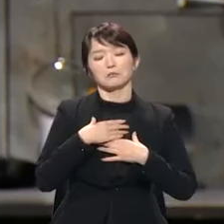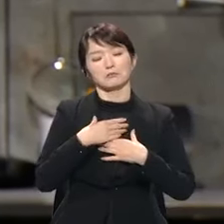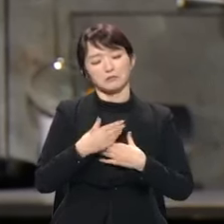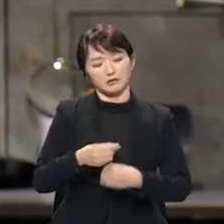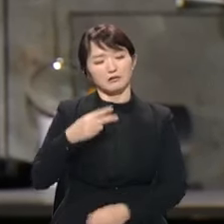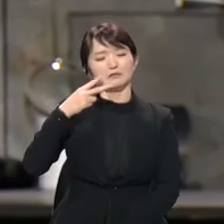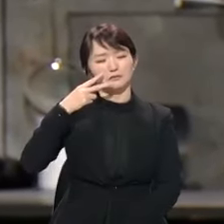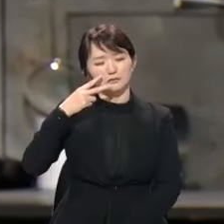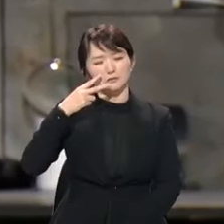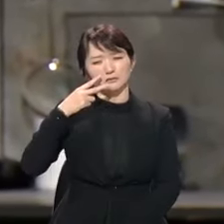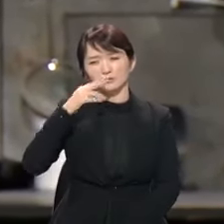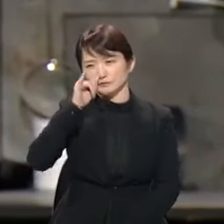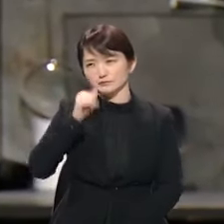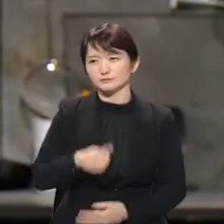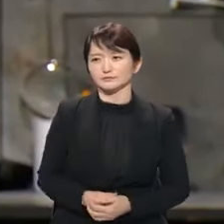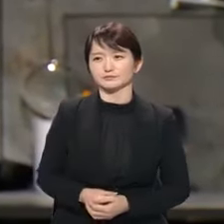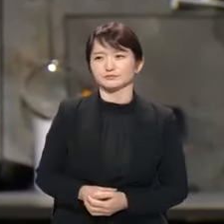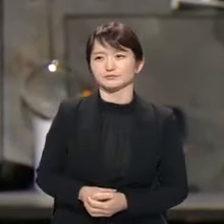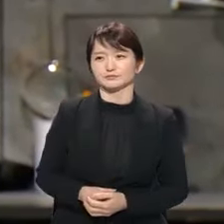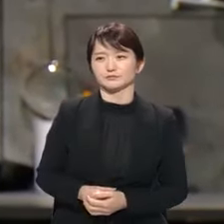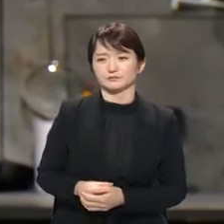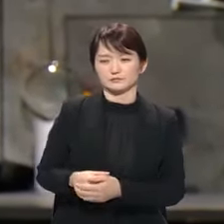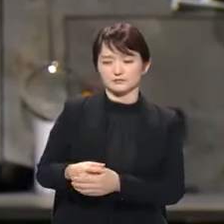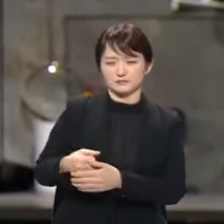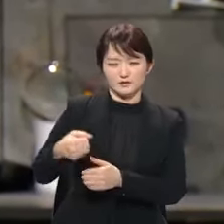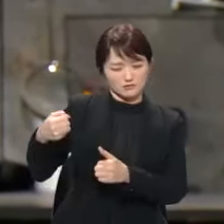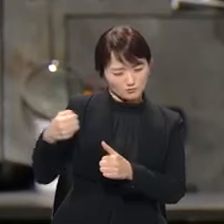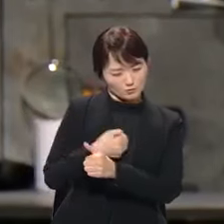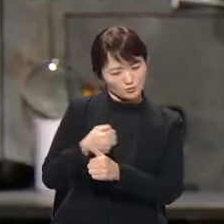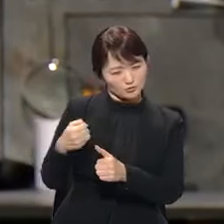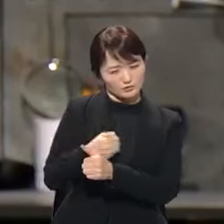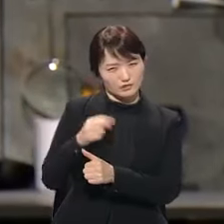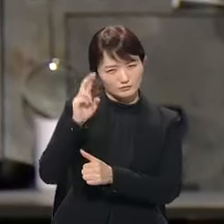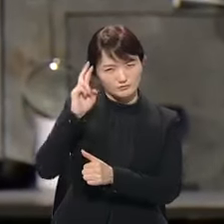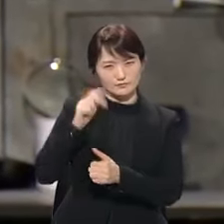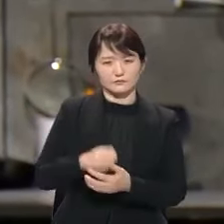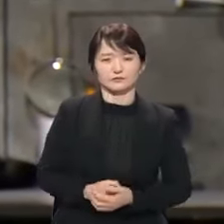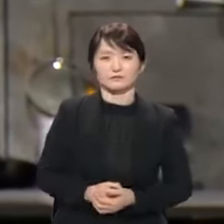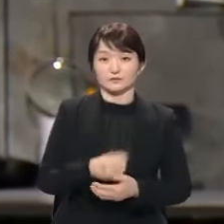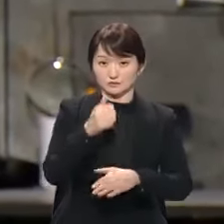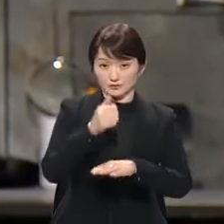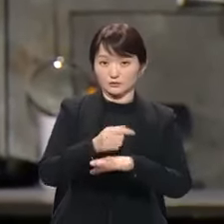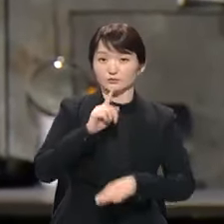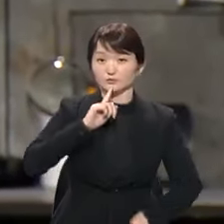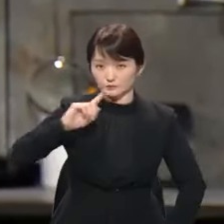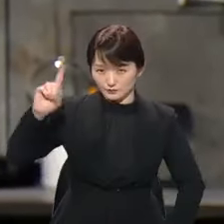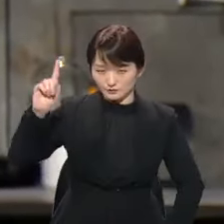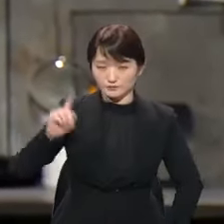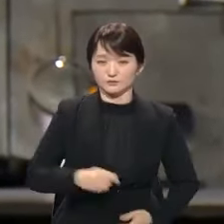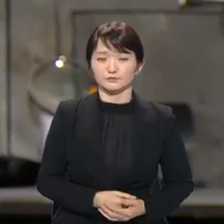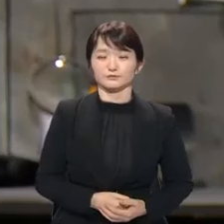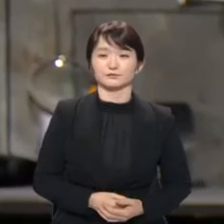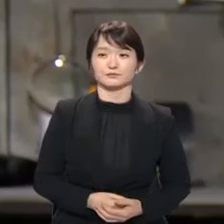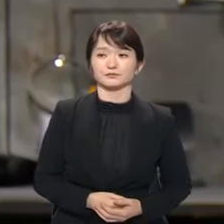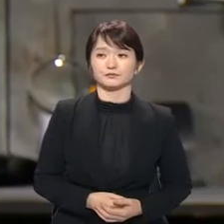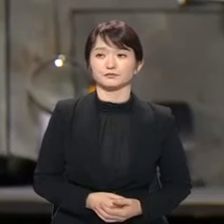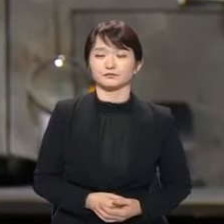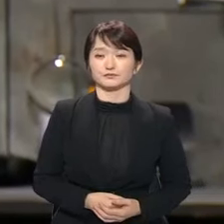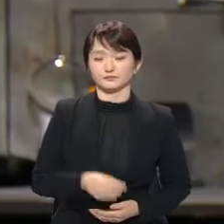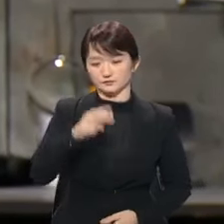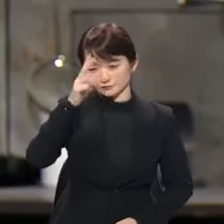뭔가 좀 폭력적 그 행사하는 사람이 아닌가. 결국은 이제 신고는 했다고 합니다. 신고를 하니까.